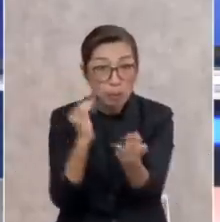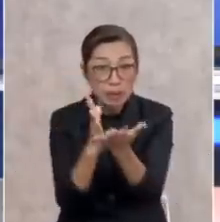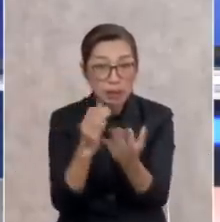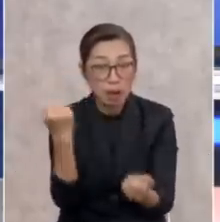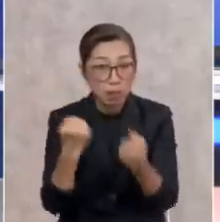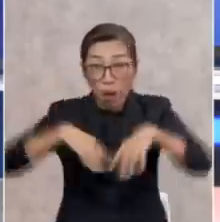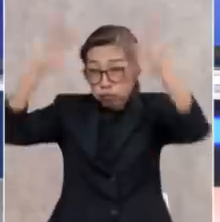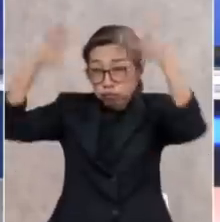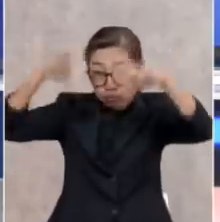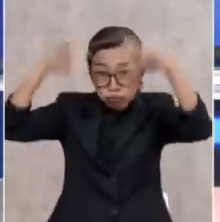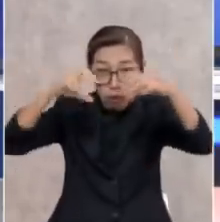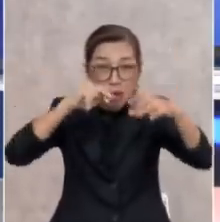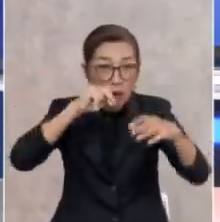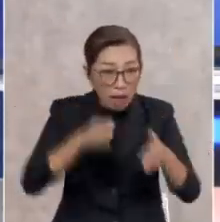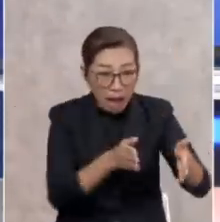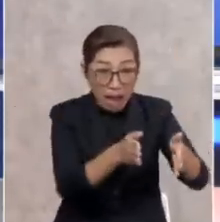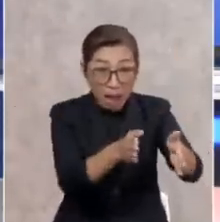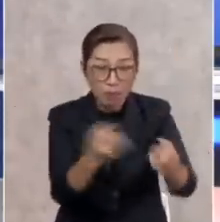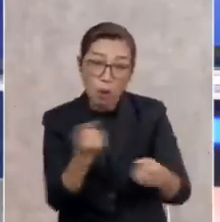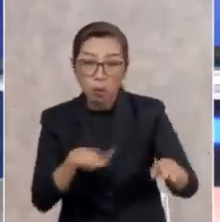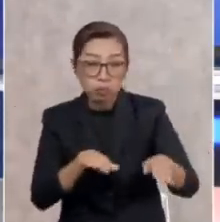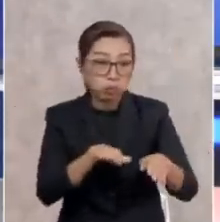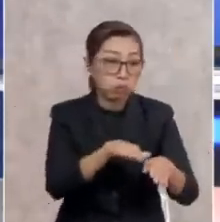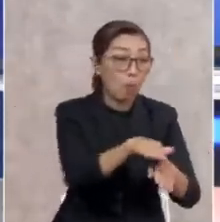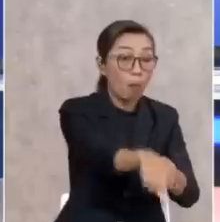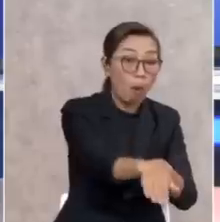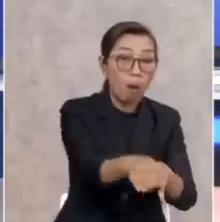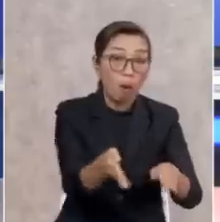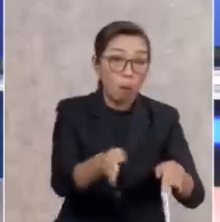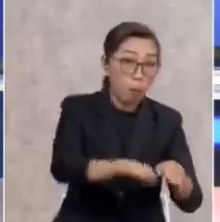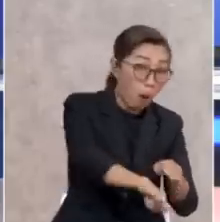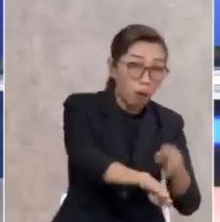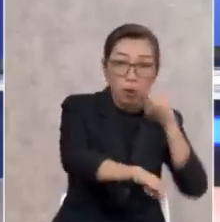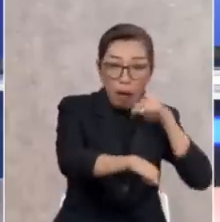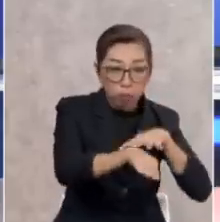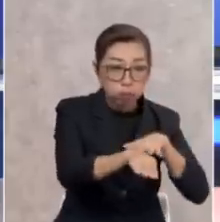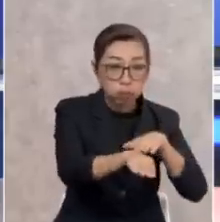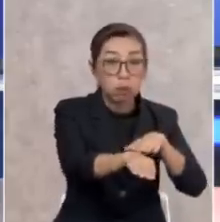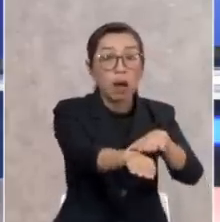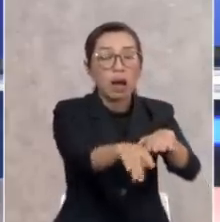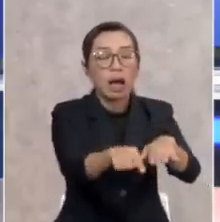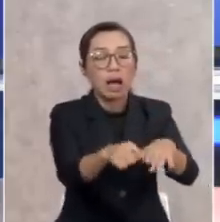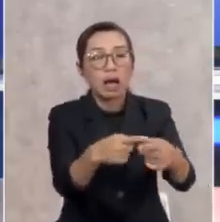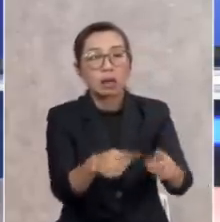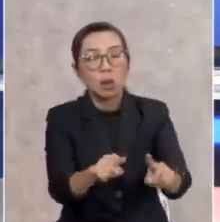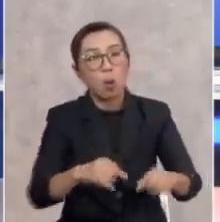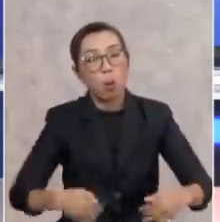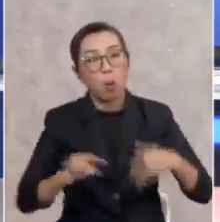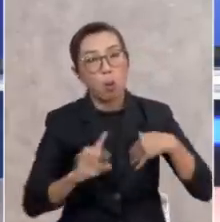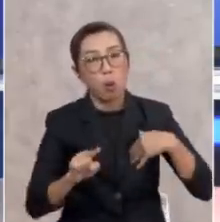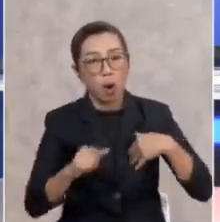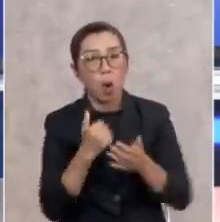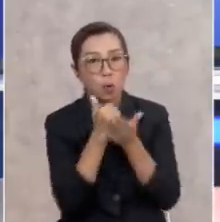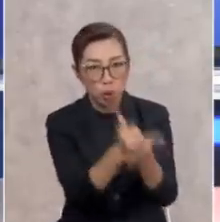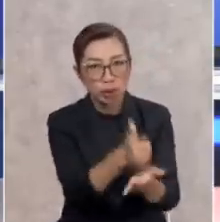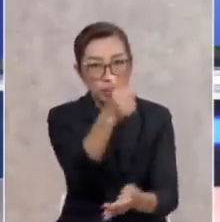ถเสียหลักตกคูน้ำแล้วก็ถูกน้ำเนี่ยพัดลอยไปเป็นนาทีชีวิตนะครับแต่สุดท้ายเจ้าหน้าที่สามารถช่วยเอาไว้ได้ทันคุณผู้ชมลองดู